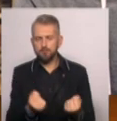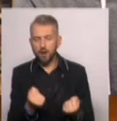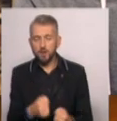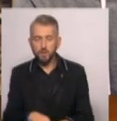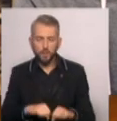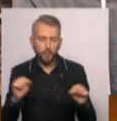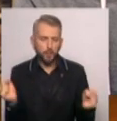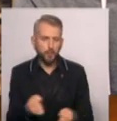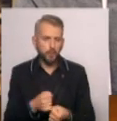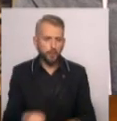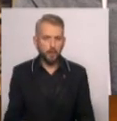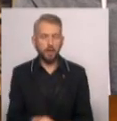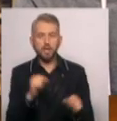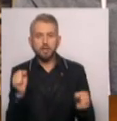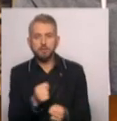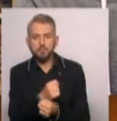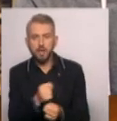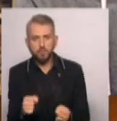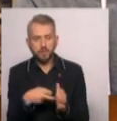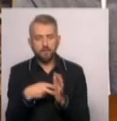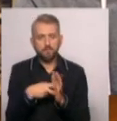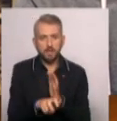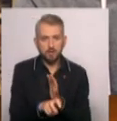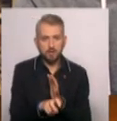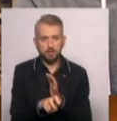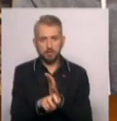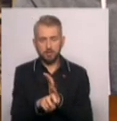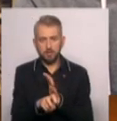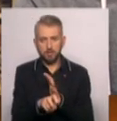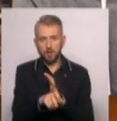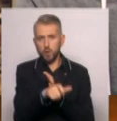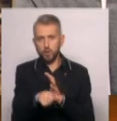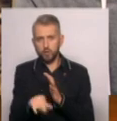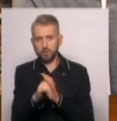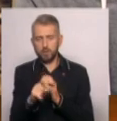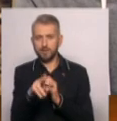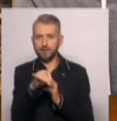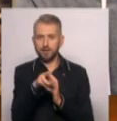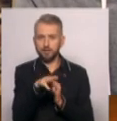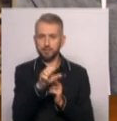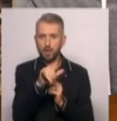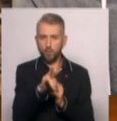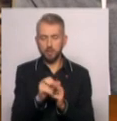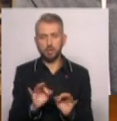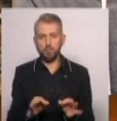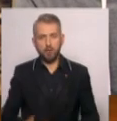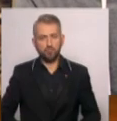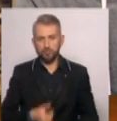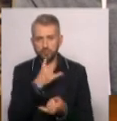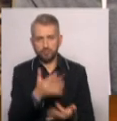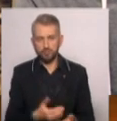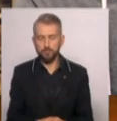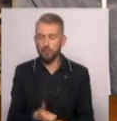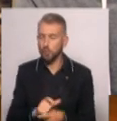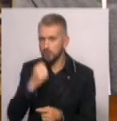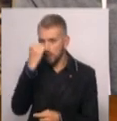высоких скоростях не дают возможность выйти посетителям Дримтауна і нормально жити люди. Дуже дякуємо, дуже